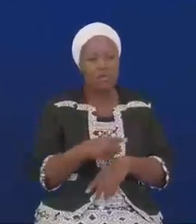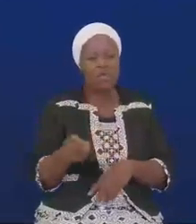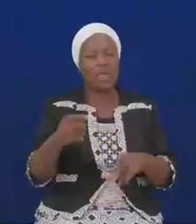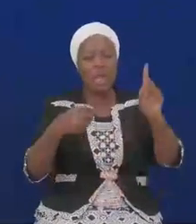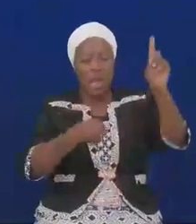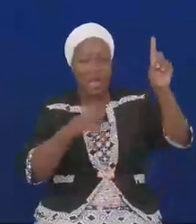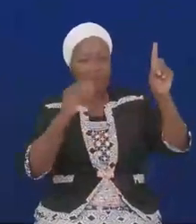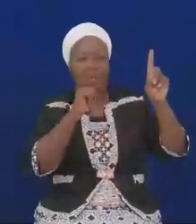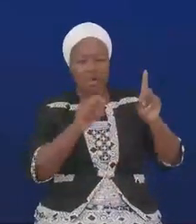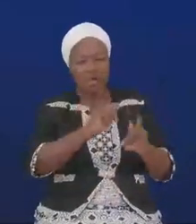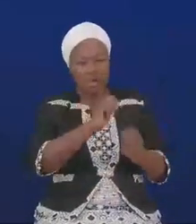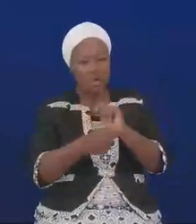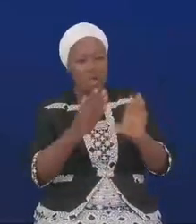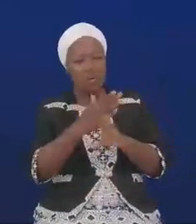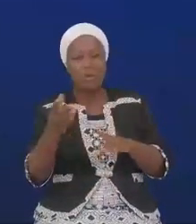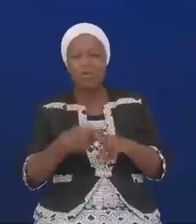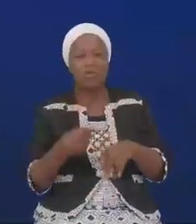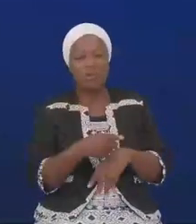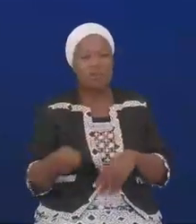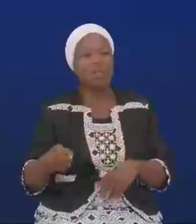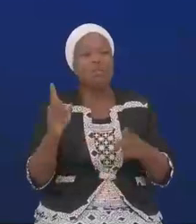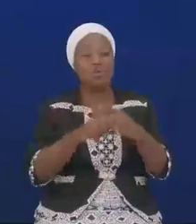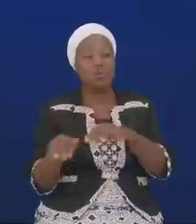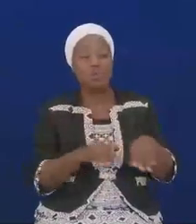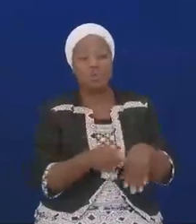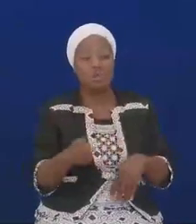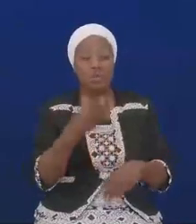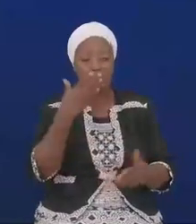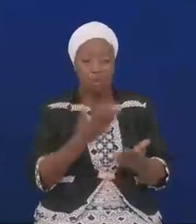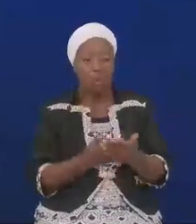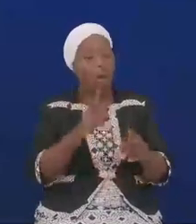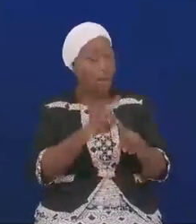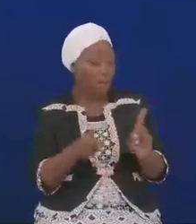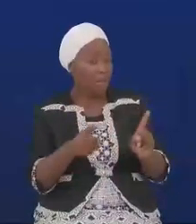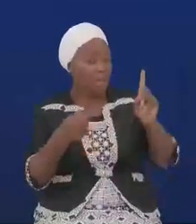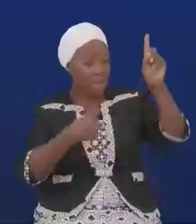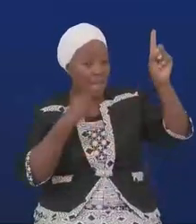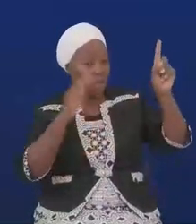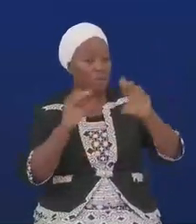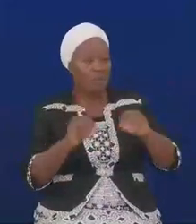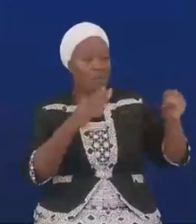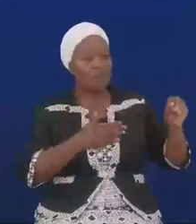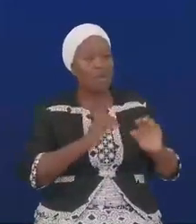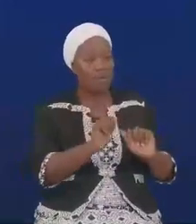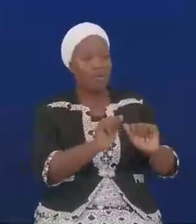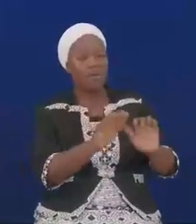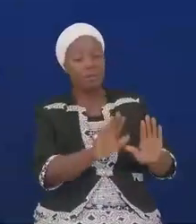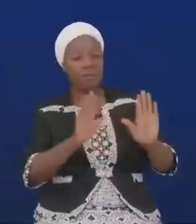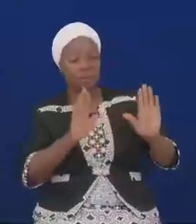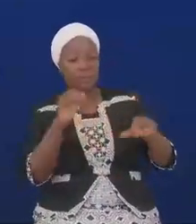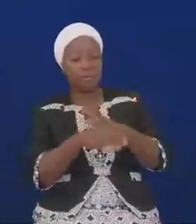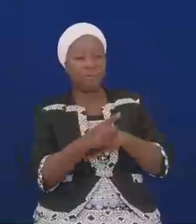me détournerai plus d'eux. Je leur ferai du bien. Je mettrai ma crainte dans leur